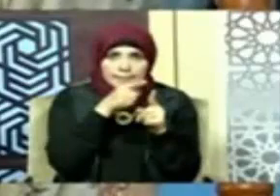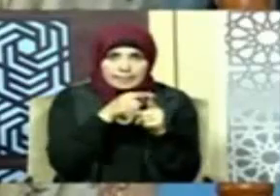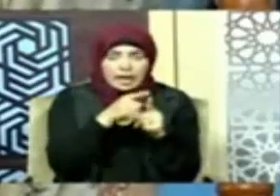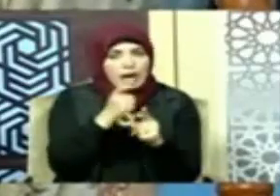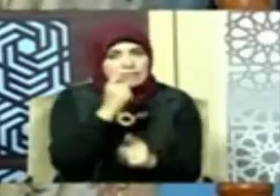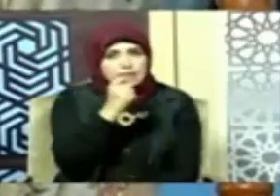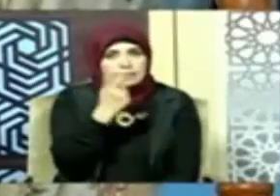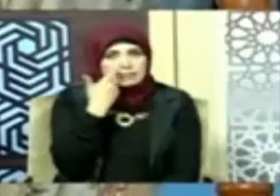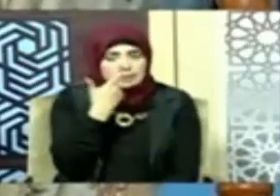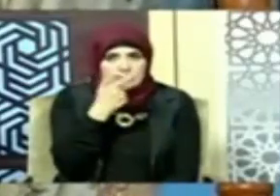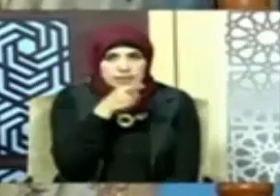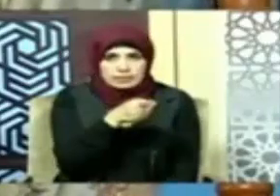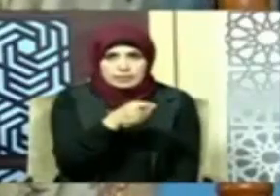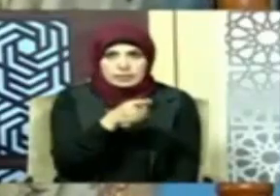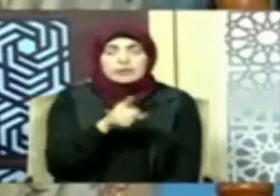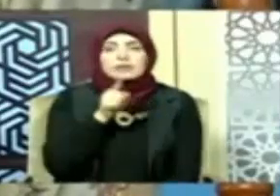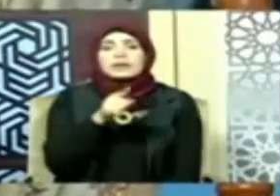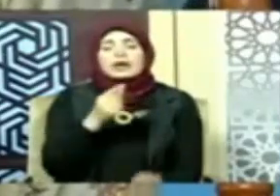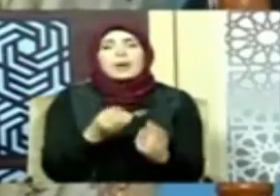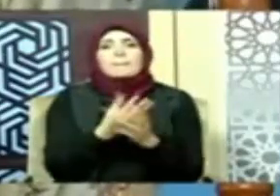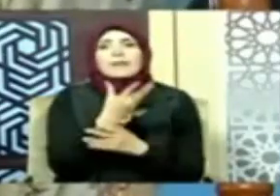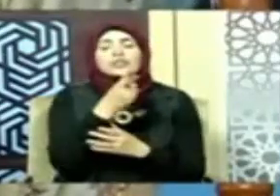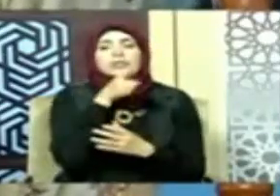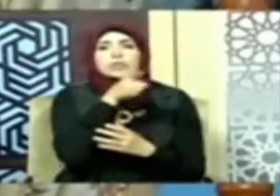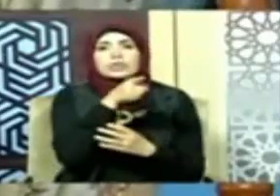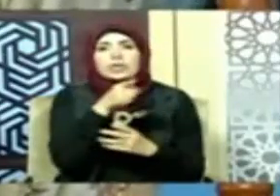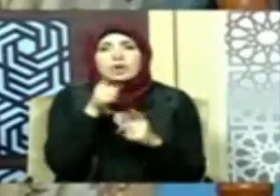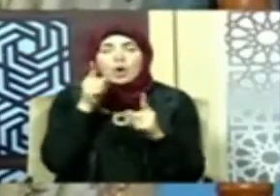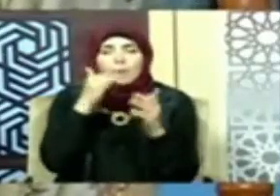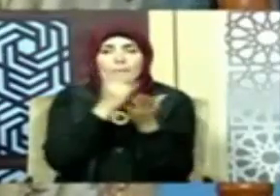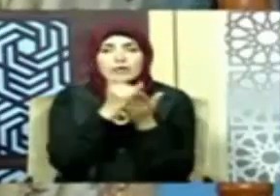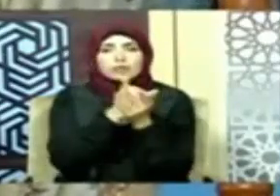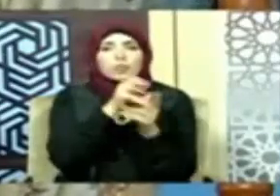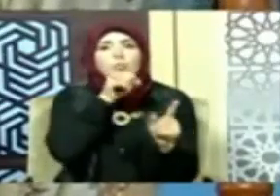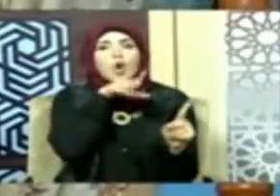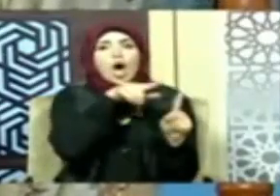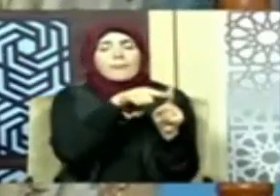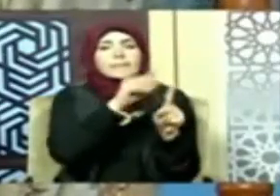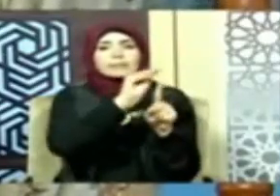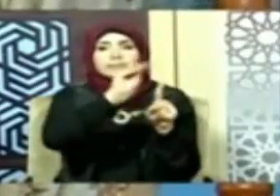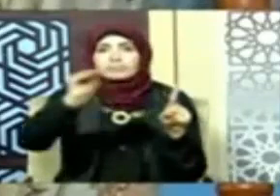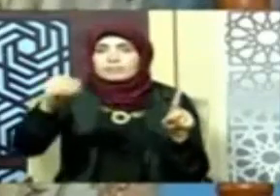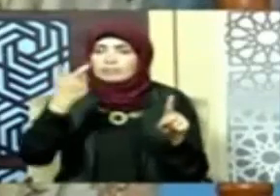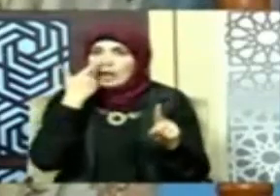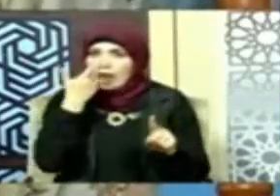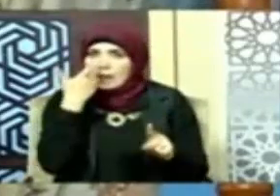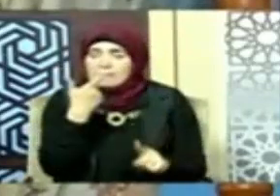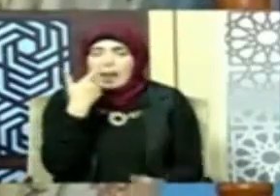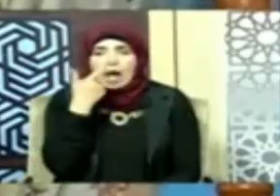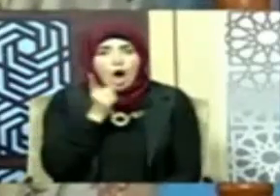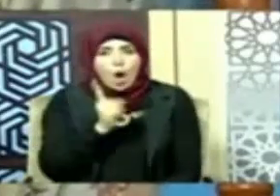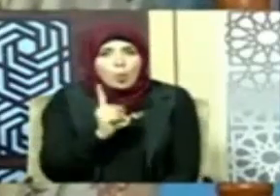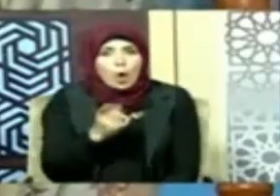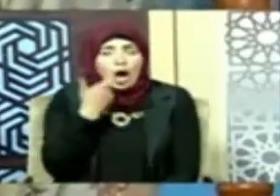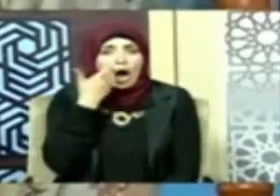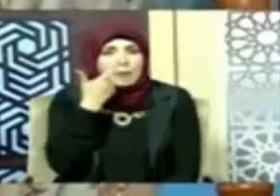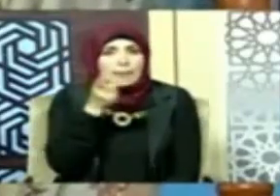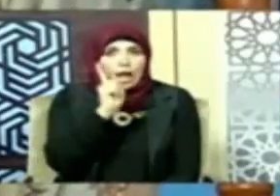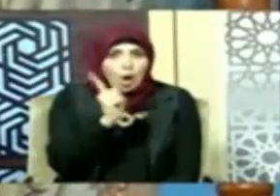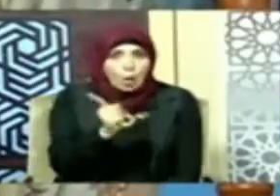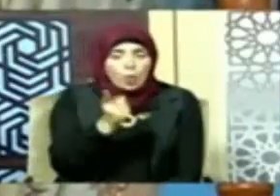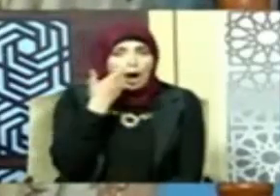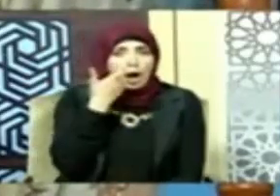الأولى، البشير الذي يبشر والنذير الذي يحذر، هذا